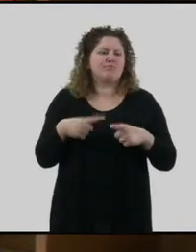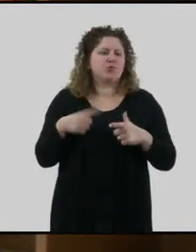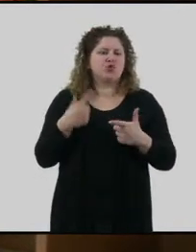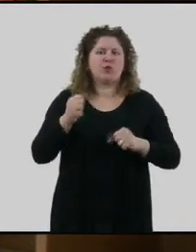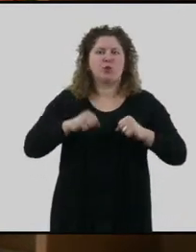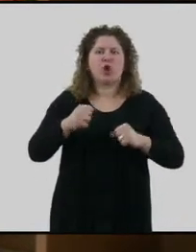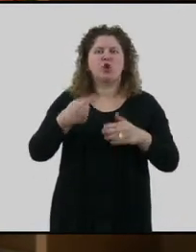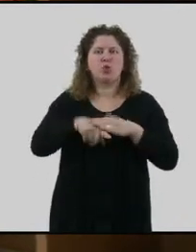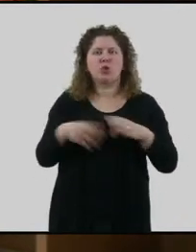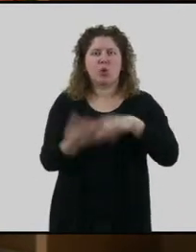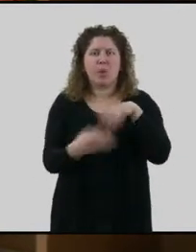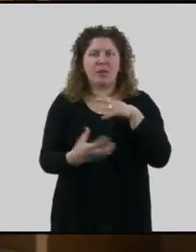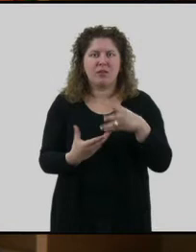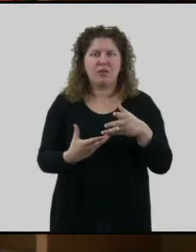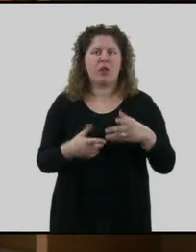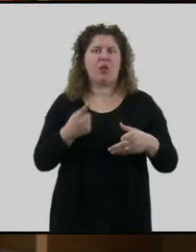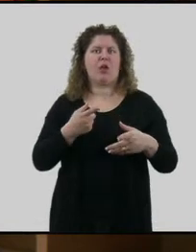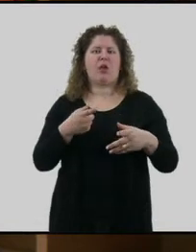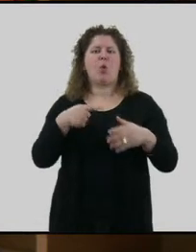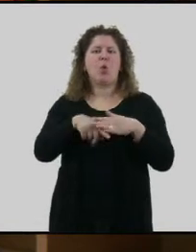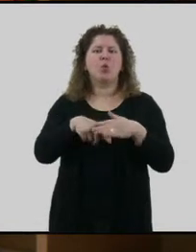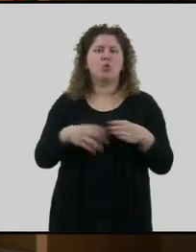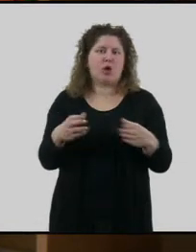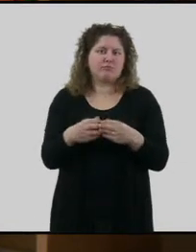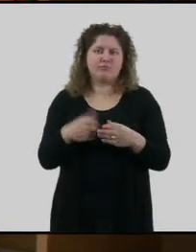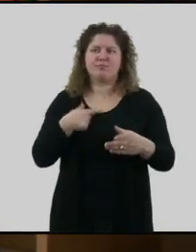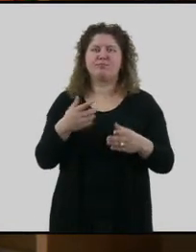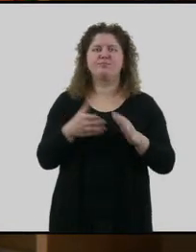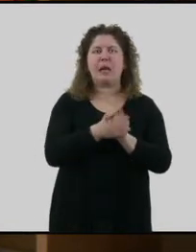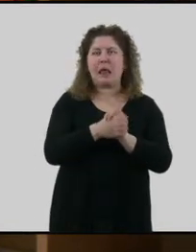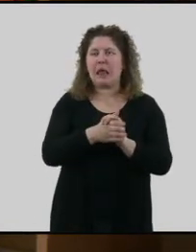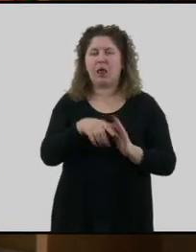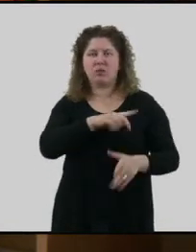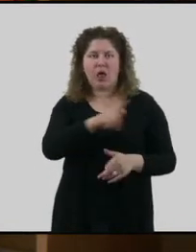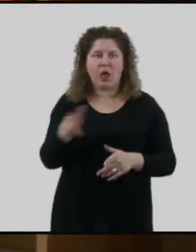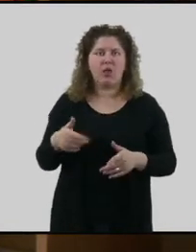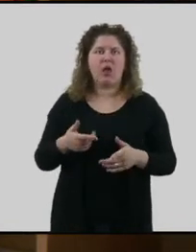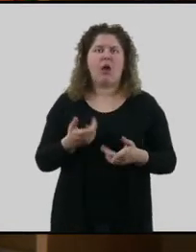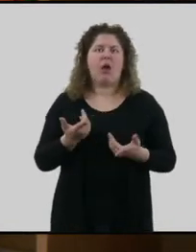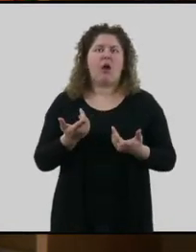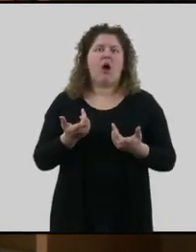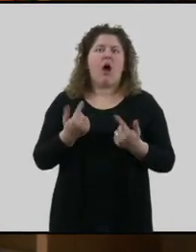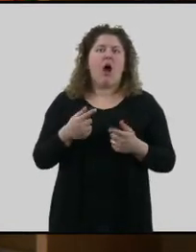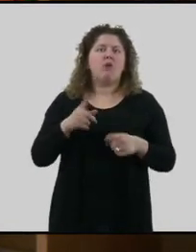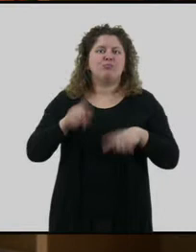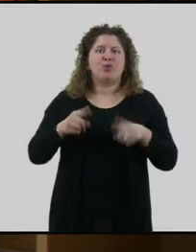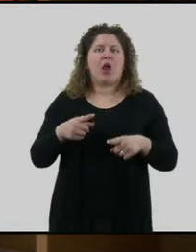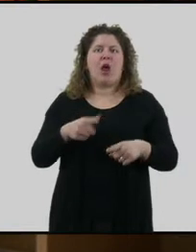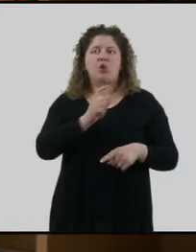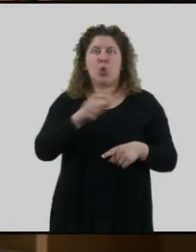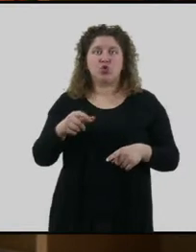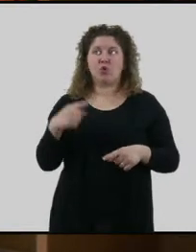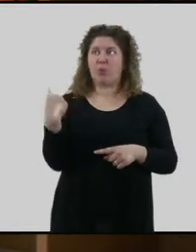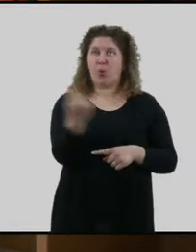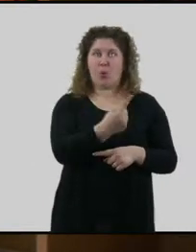vršnjacima, te i u odnosu sa samima sobom. I nekada je to mnogo teže prikazati nekom ko nam je blizak, nekada to osobe u okolini